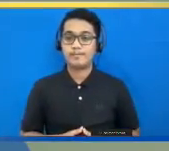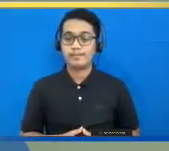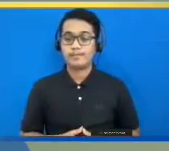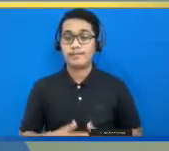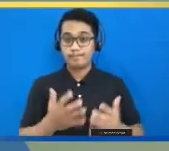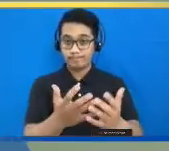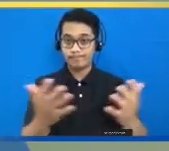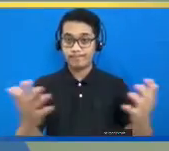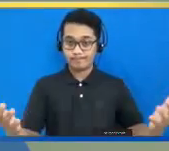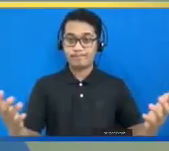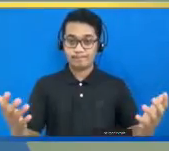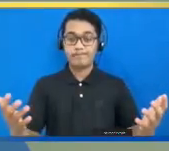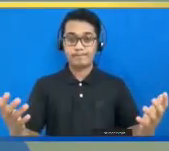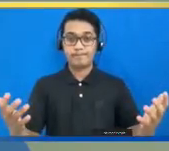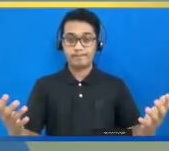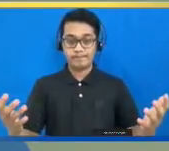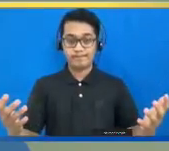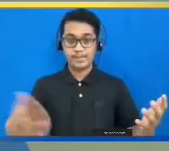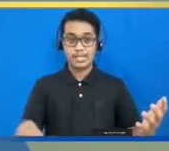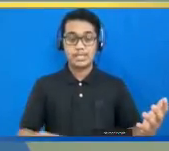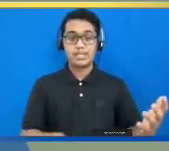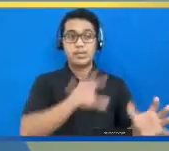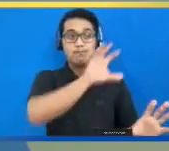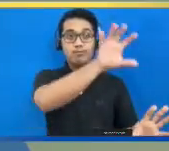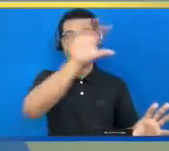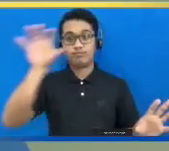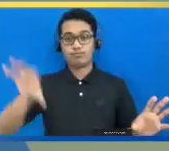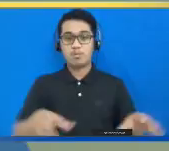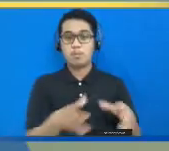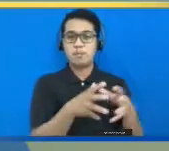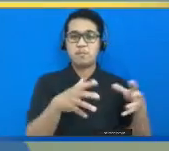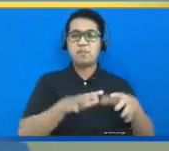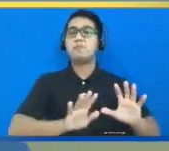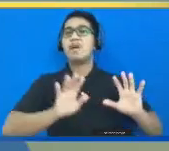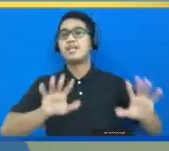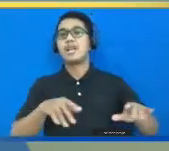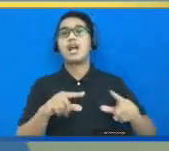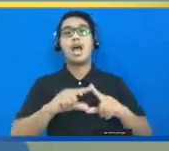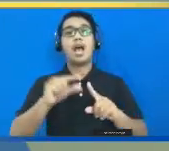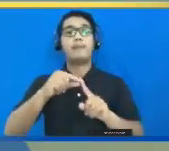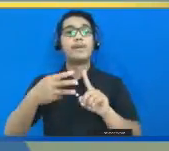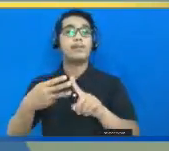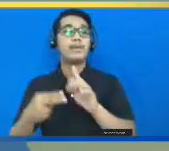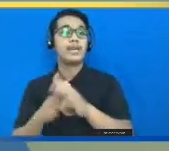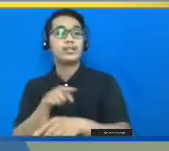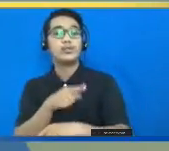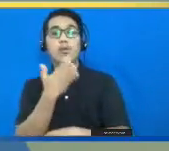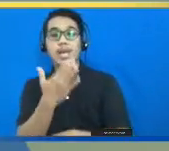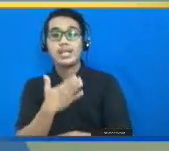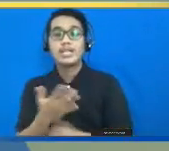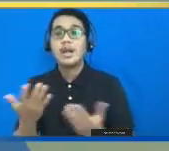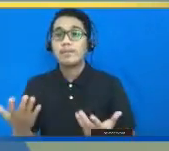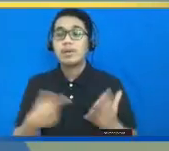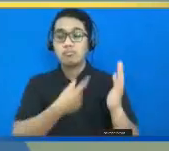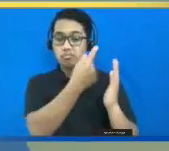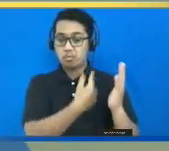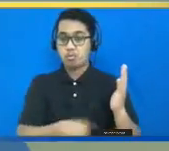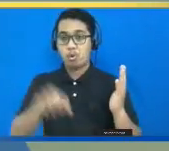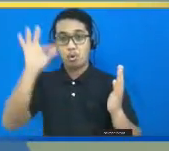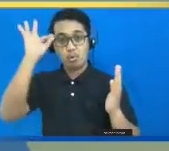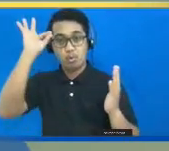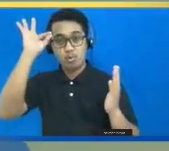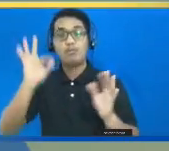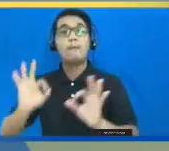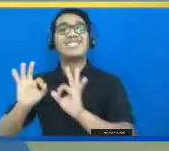sekalian komponen terbesar dalam APBN kita juga adalah biasanya adalah anggaran pendidikan di Tahun